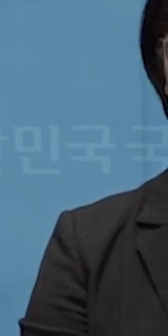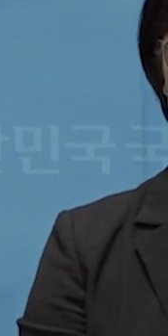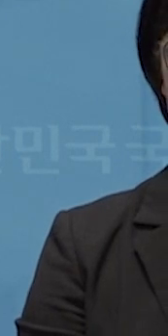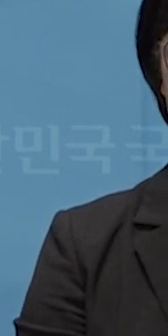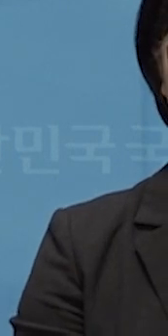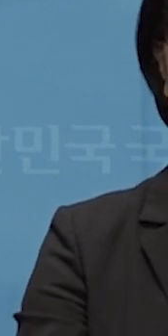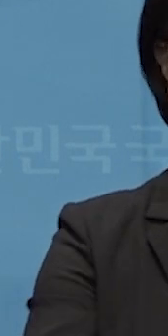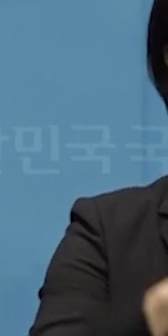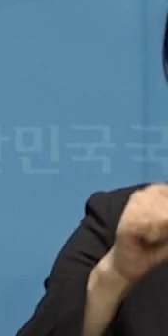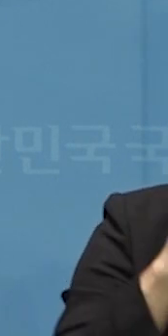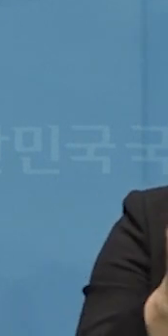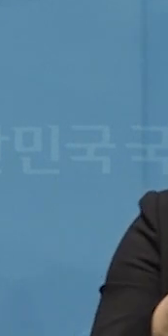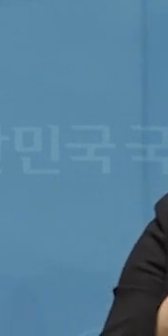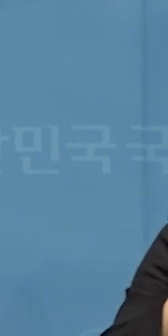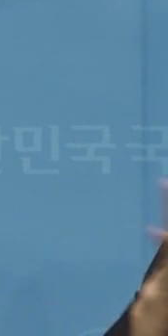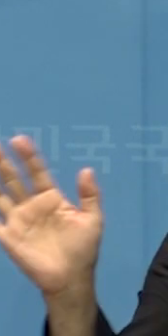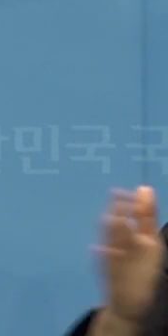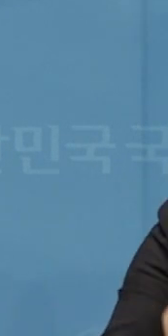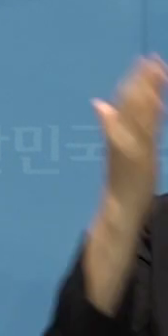냈습니다